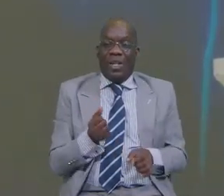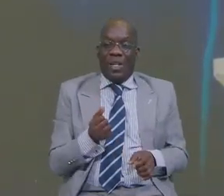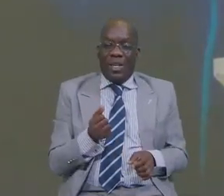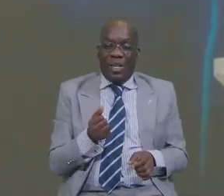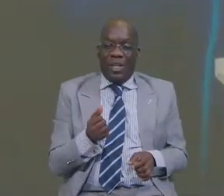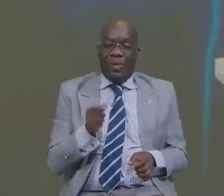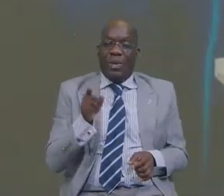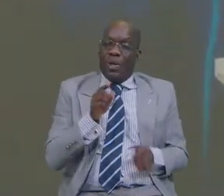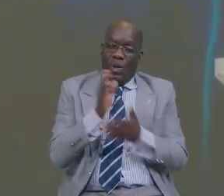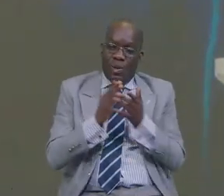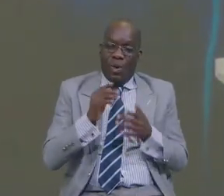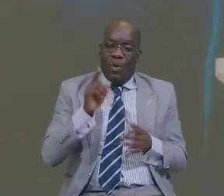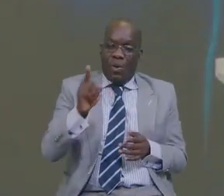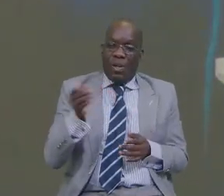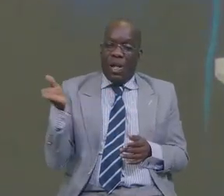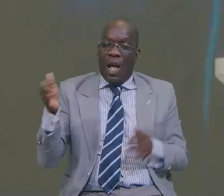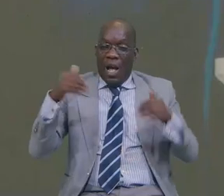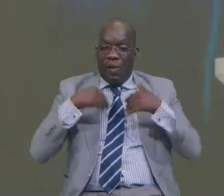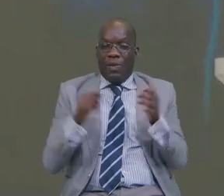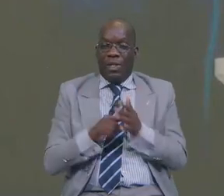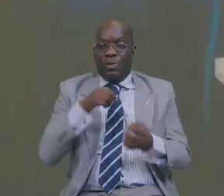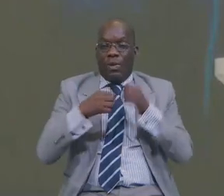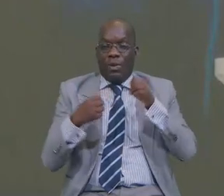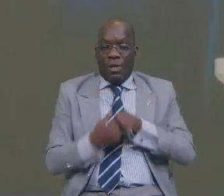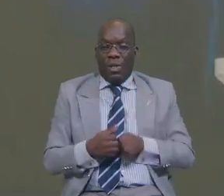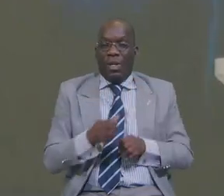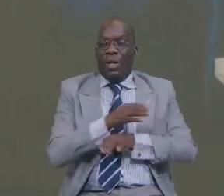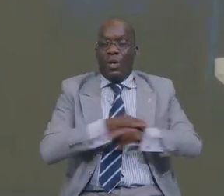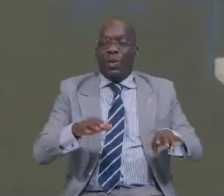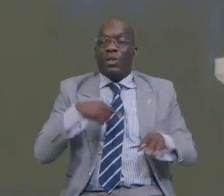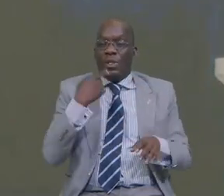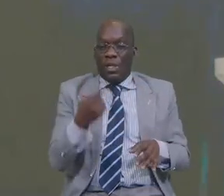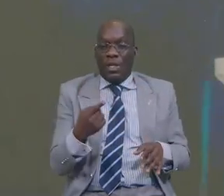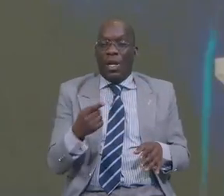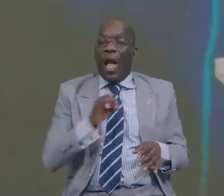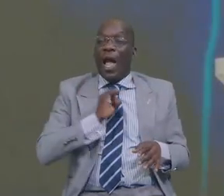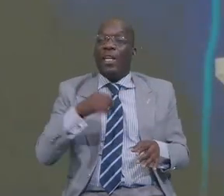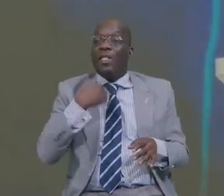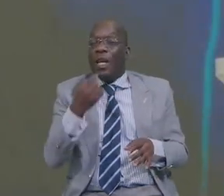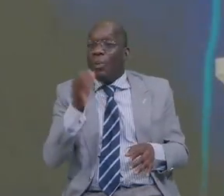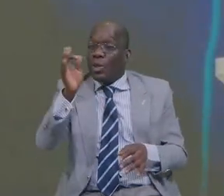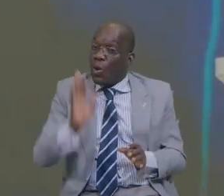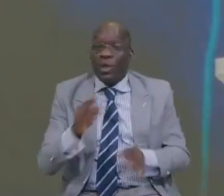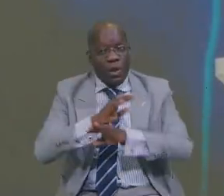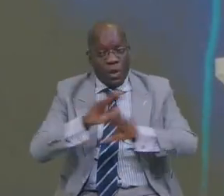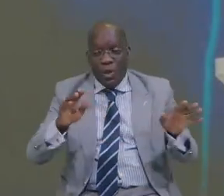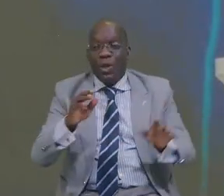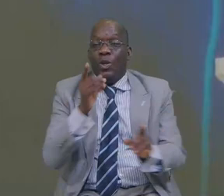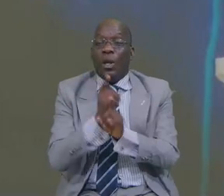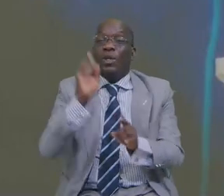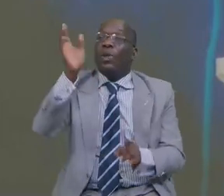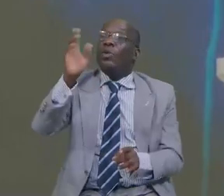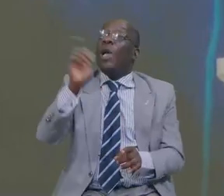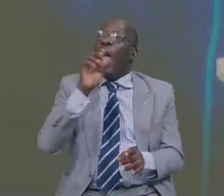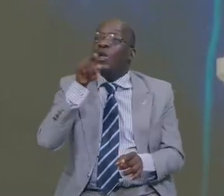J'ai dit à quelqu'un là-bas, qui a tel défi, qui a tel problème. Ne dis pas que c'est moi qui dis. Dis seulement, telle personne. Il a dit. Il a dit, où